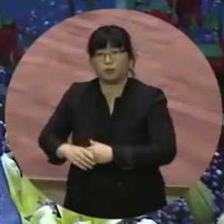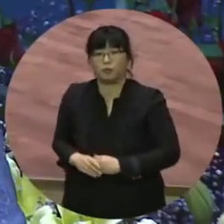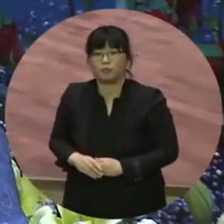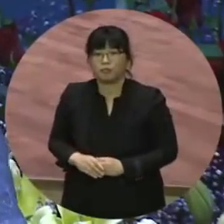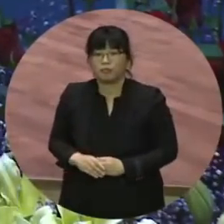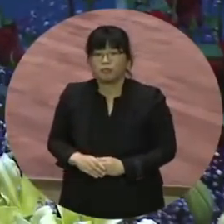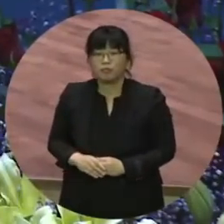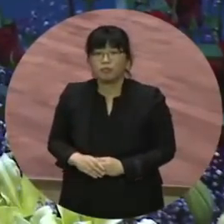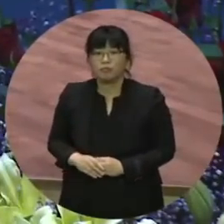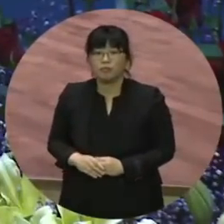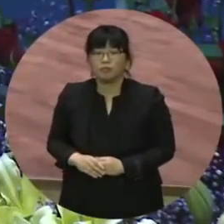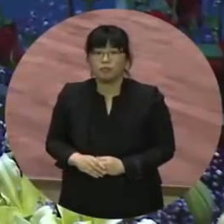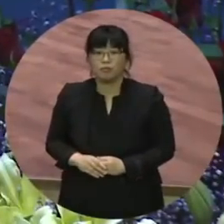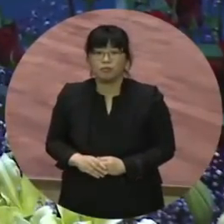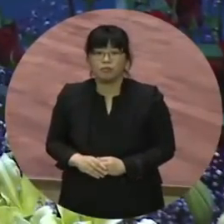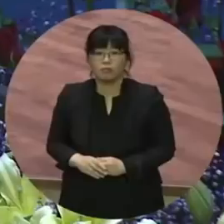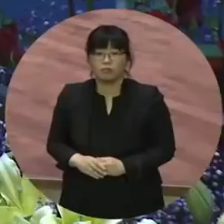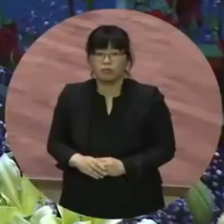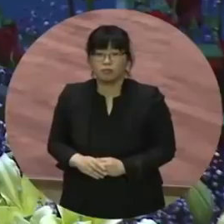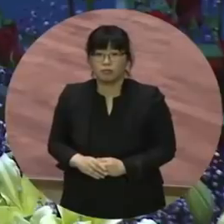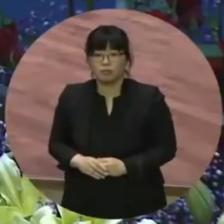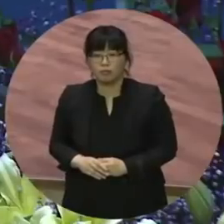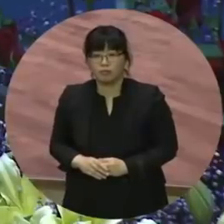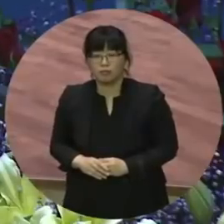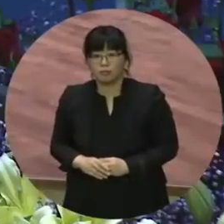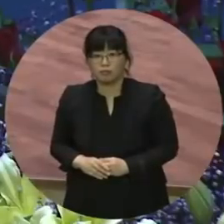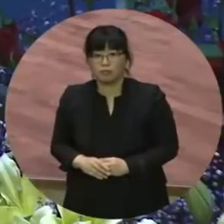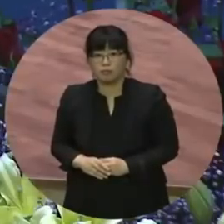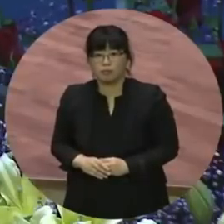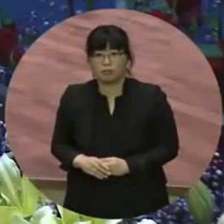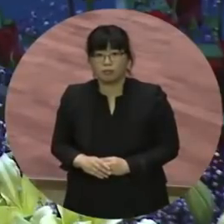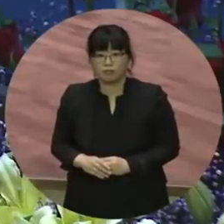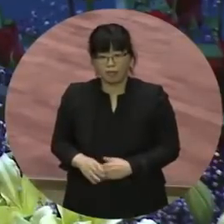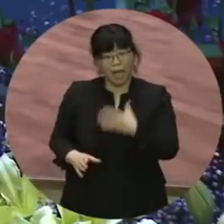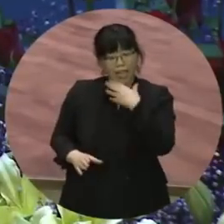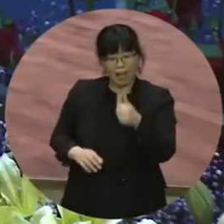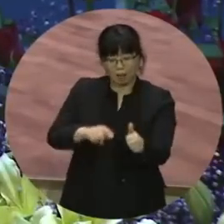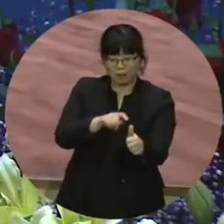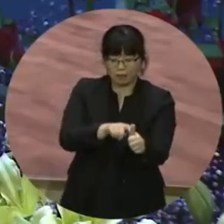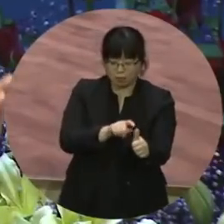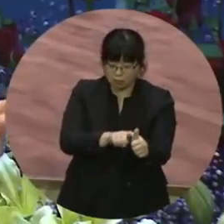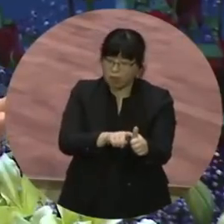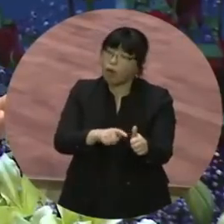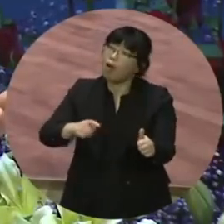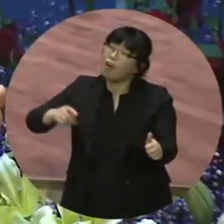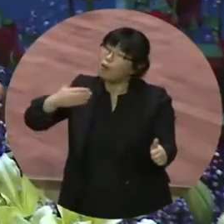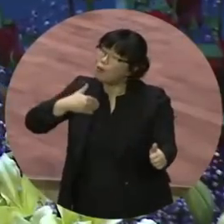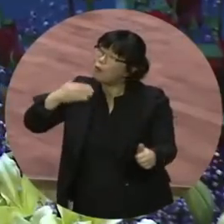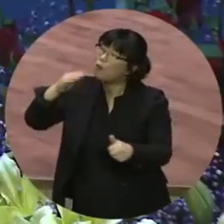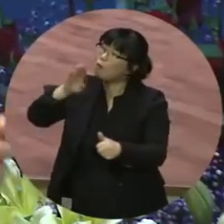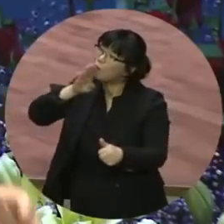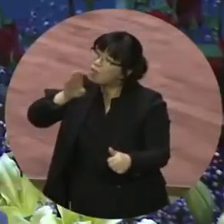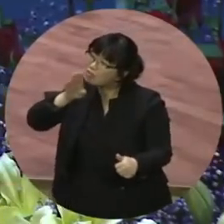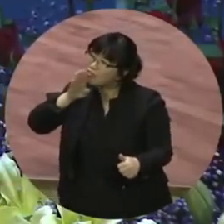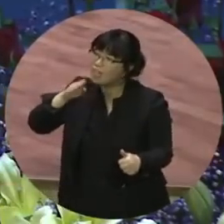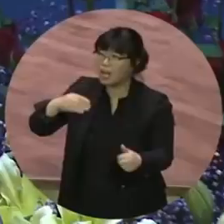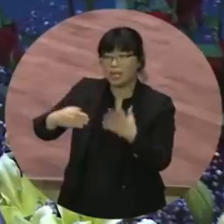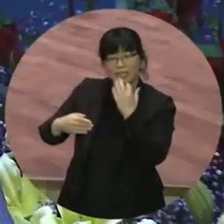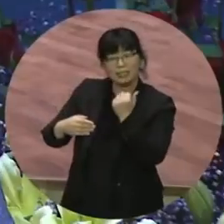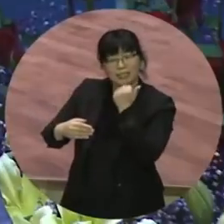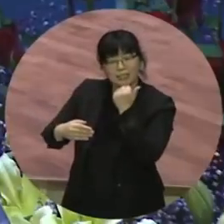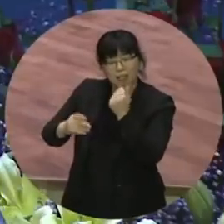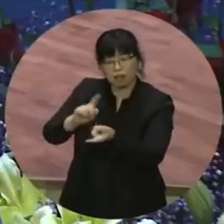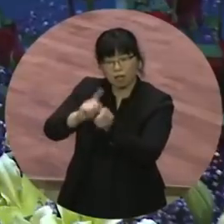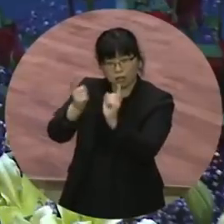아브라함은요, 이미 모든 것을 예비해 놓으신 그 하나님은 뭐요? 찬양하지요. 여호와 이레 하나님을 찬양하는.